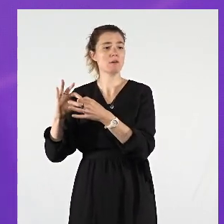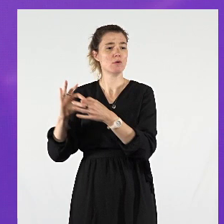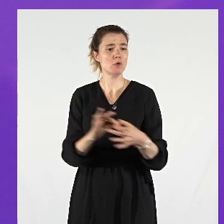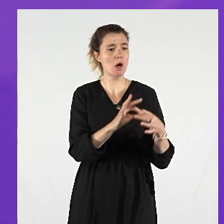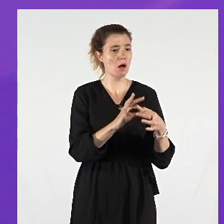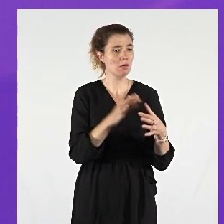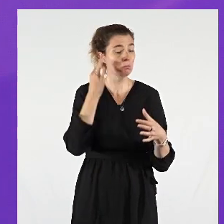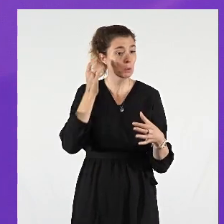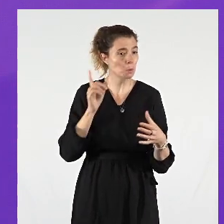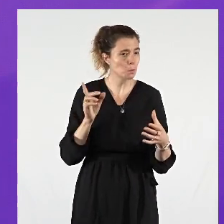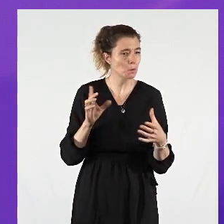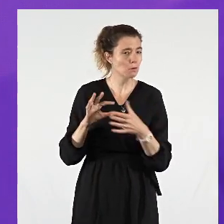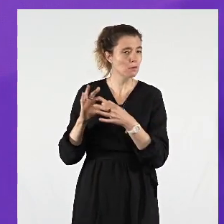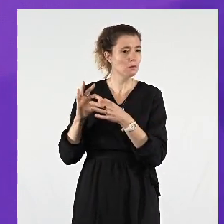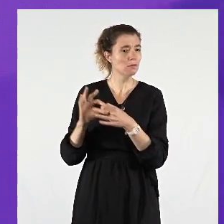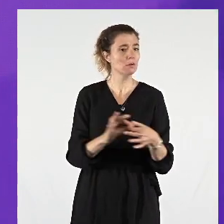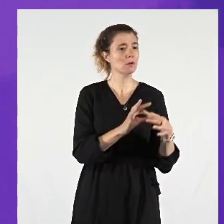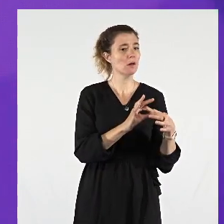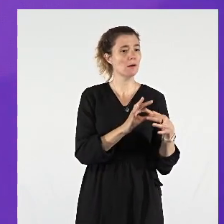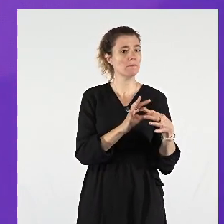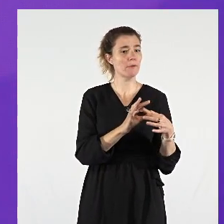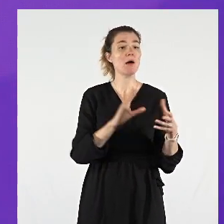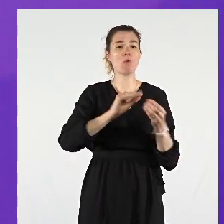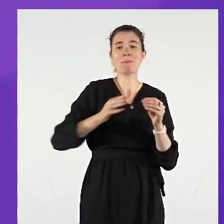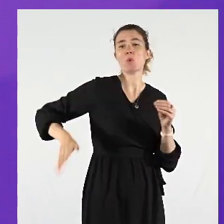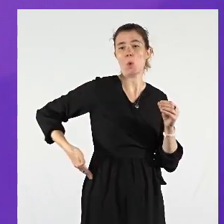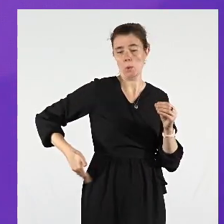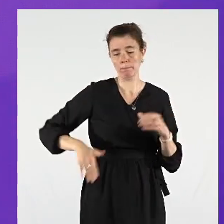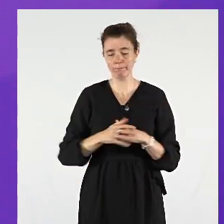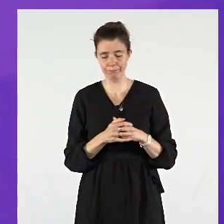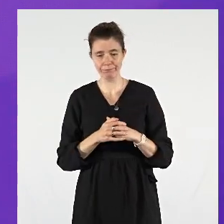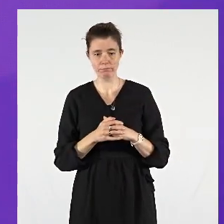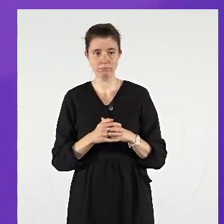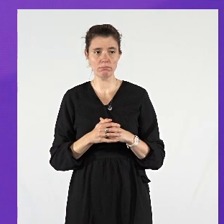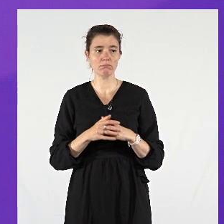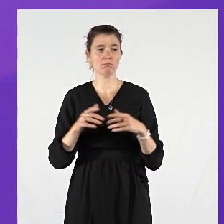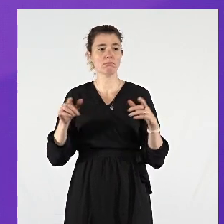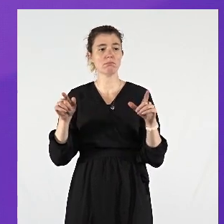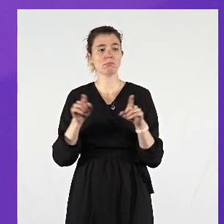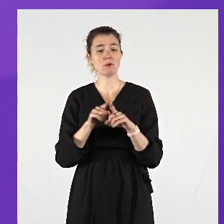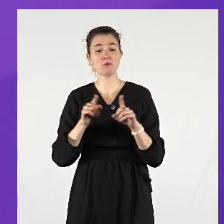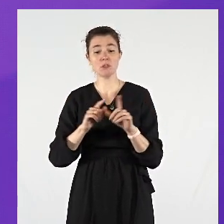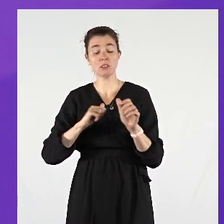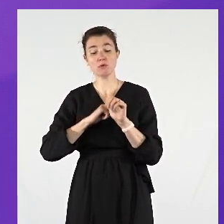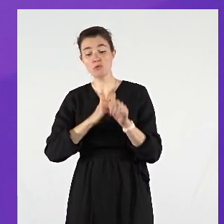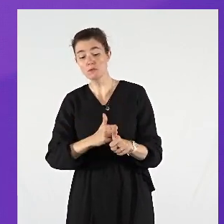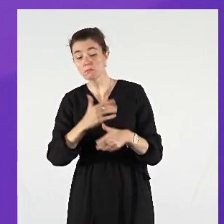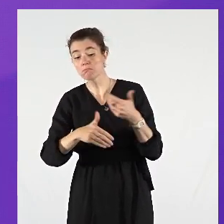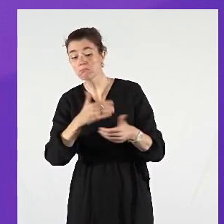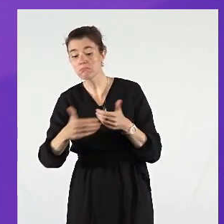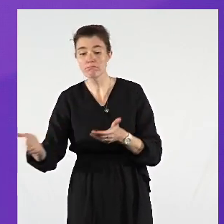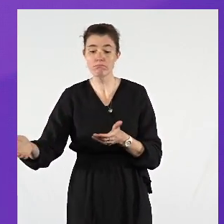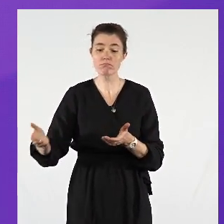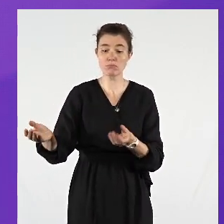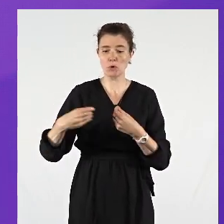Et le suivi qui en est fait aboutit aussi à une capitalisation de bonnes